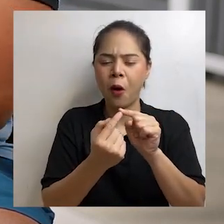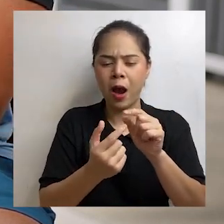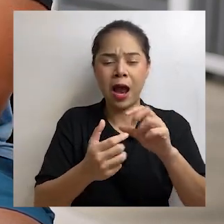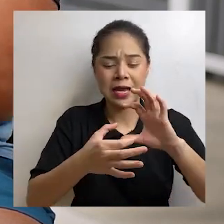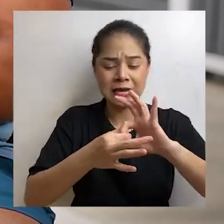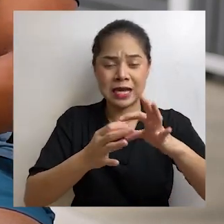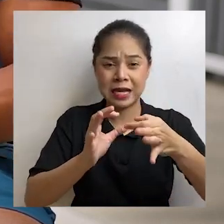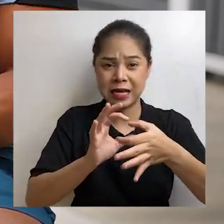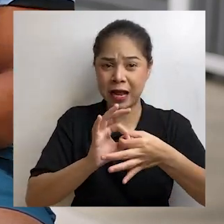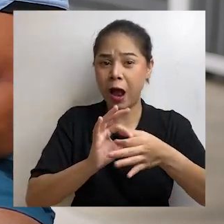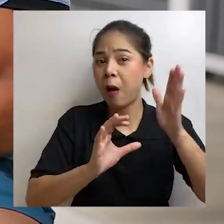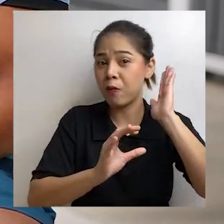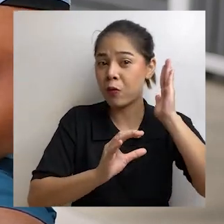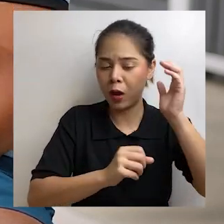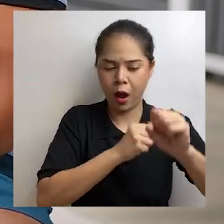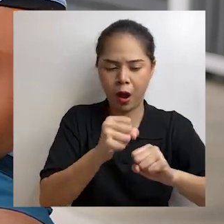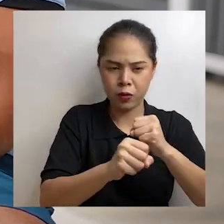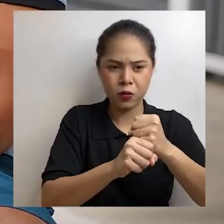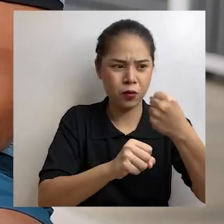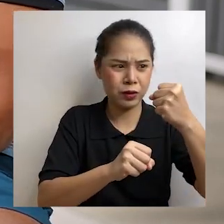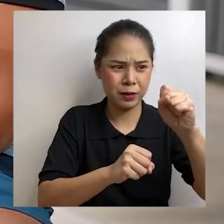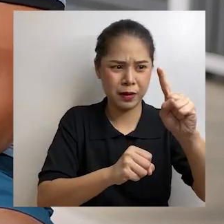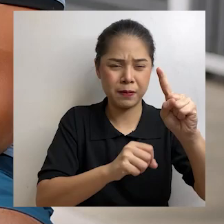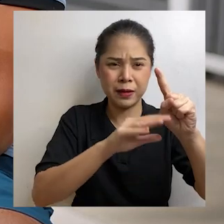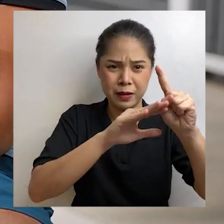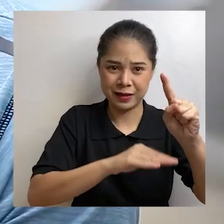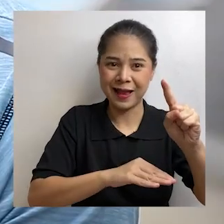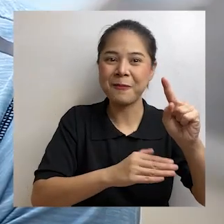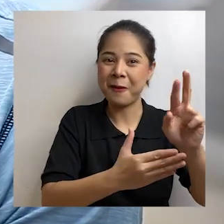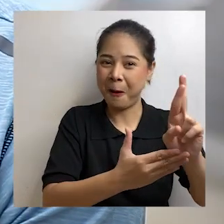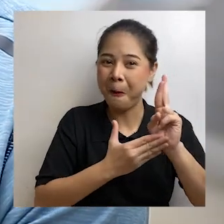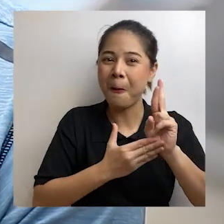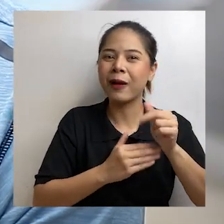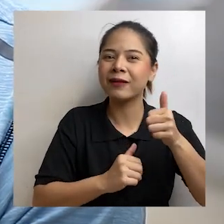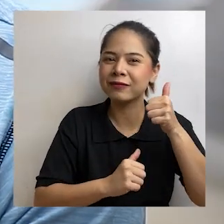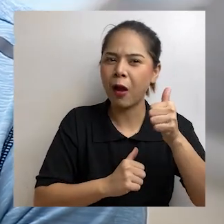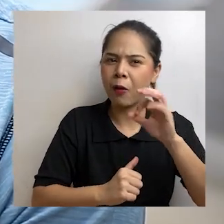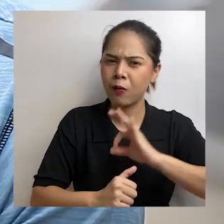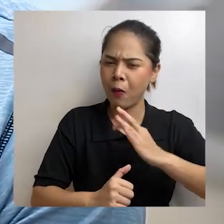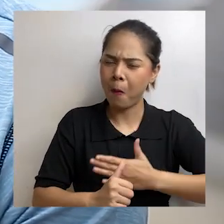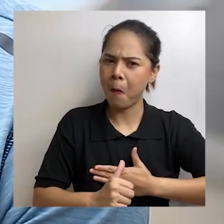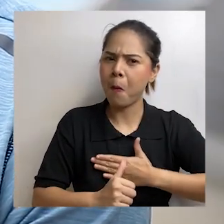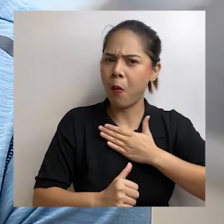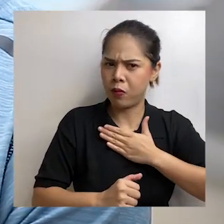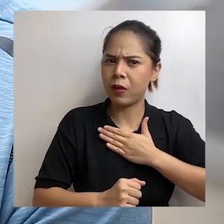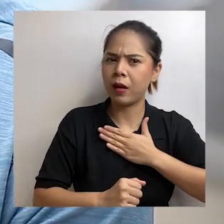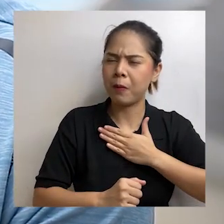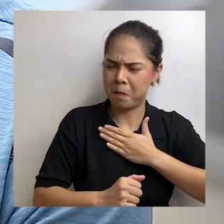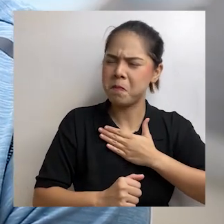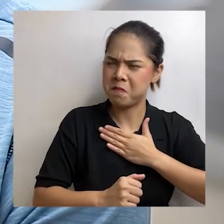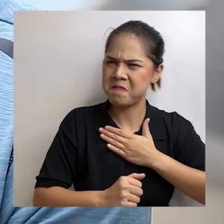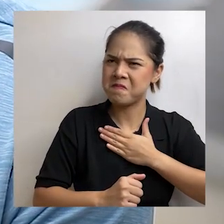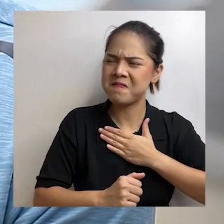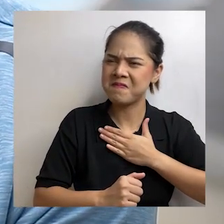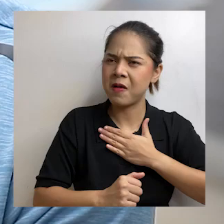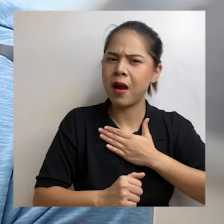ายอดเยี่ยมชายในรุ่นอายุไม่เกิน11ปีครับผมในต่างประเทศครั้งแรกก็รู้สึกภูมิใจมากๆระดับนึงจนทํา